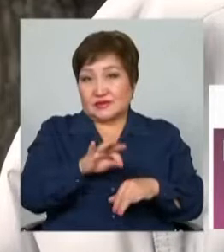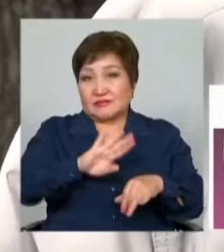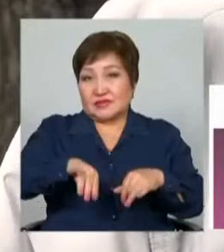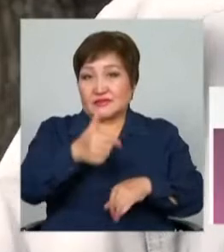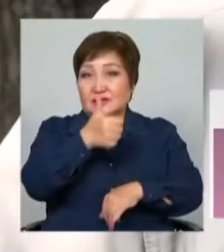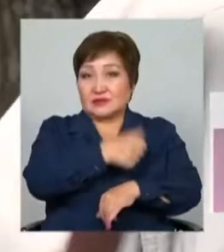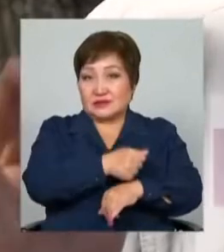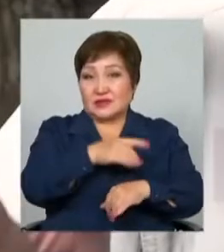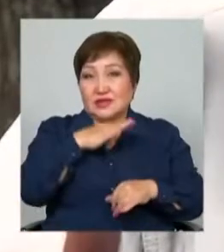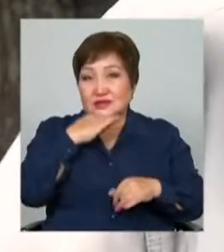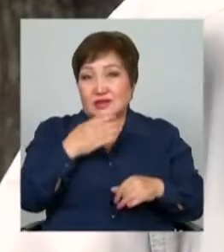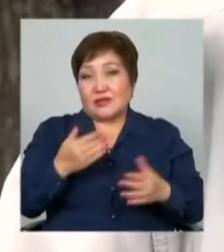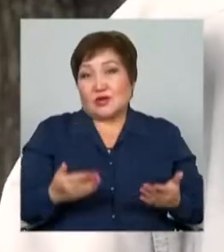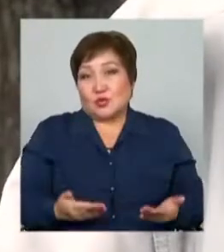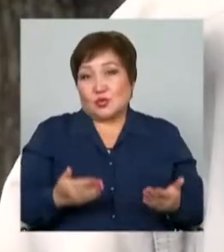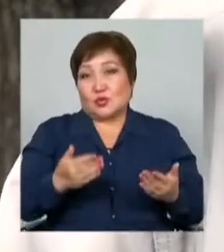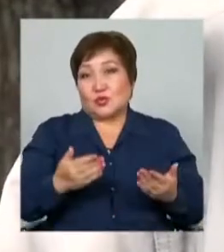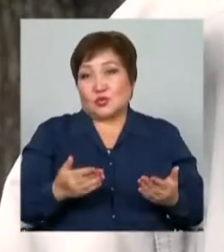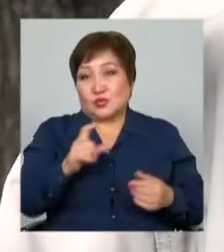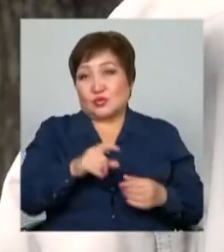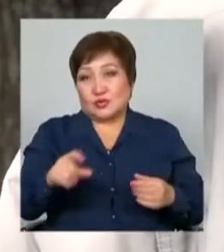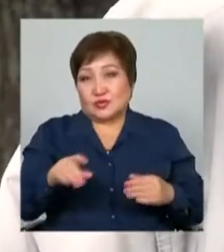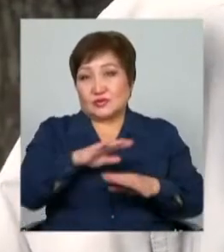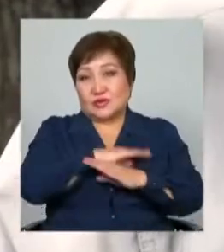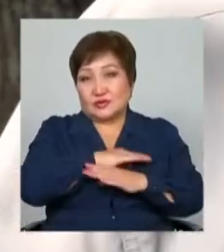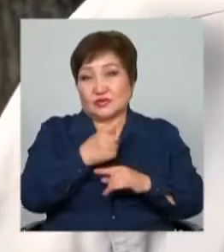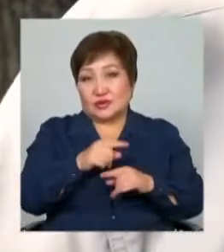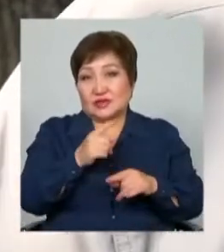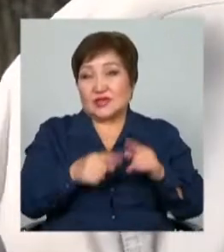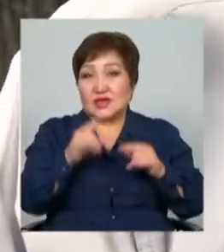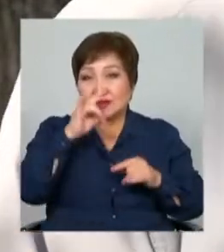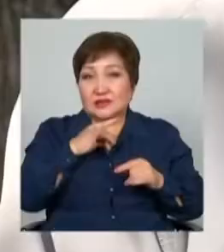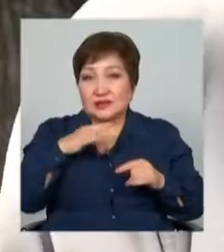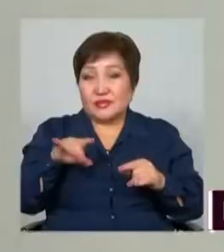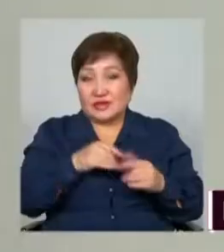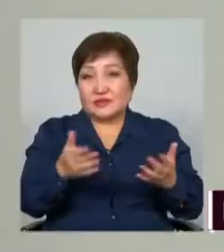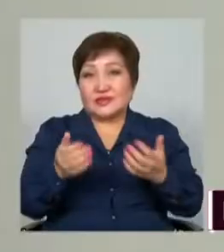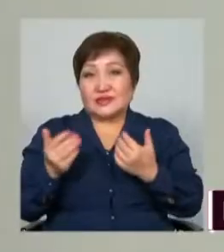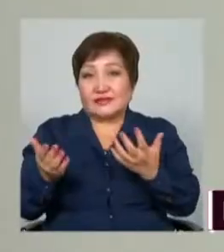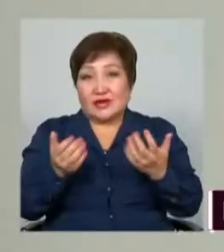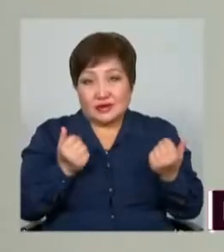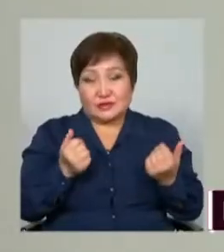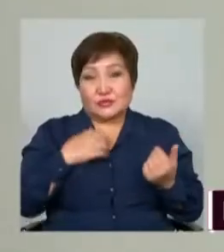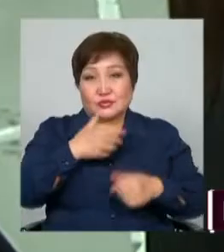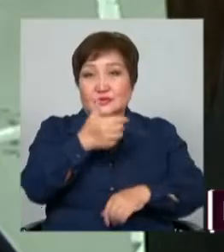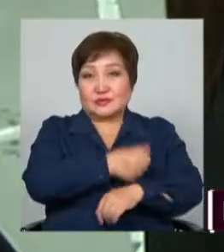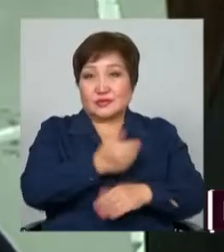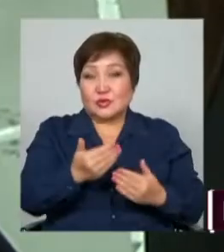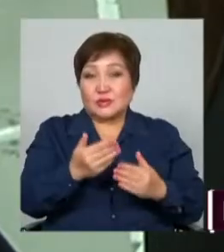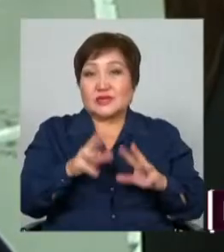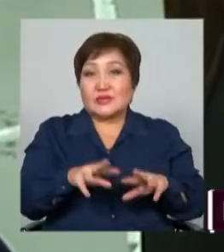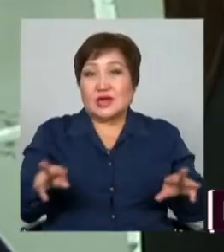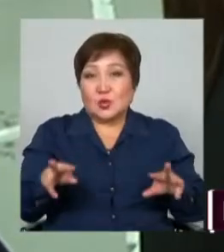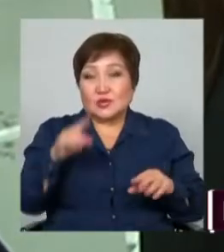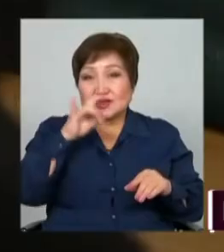жалмады. Сондықтан барлық отандастарды екпе алуға шақырам. Үрейленіп сенбеудің мүлдем қажеті жоқ. Бүгінде 5 миллион қазақстандық